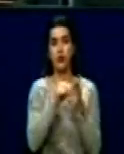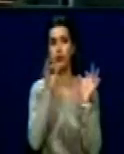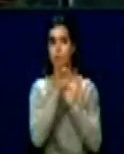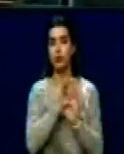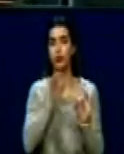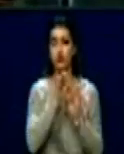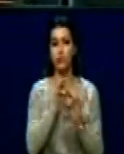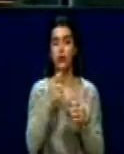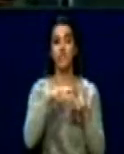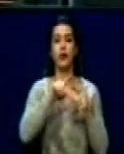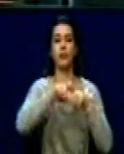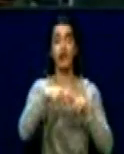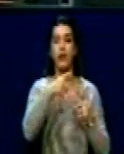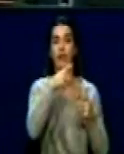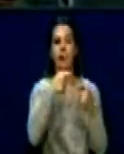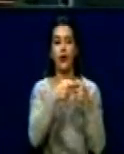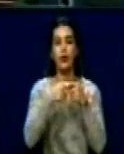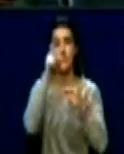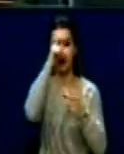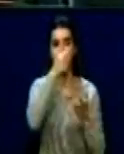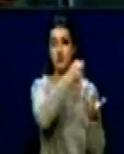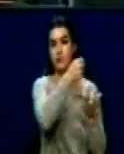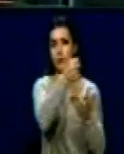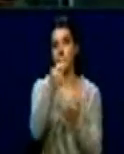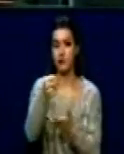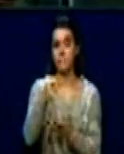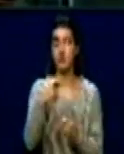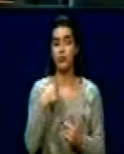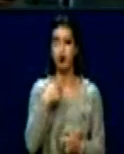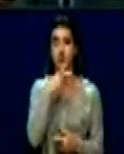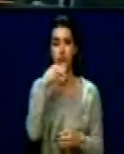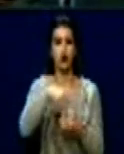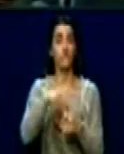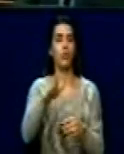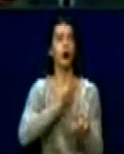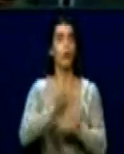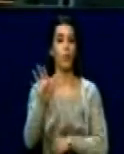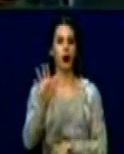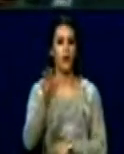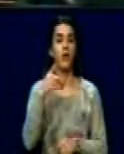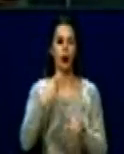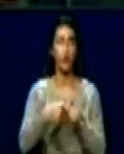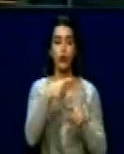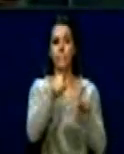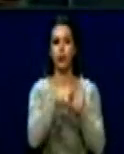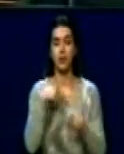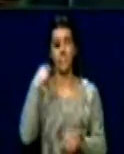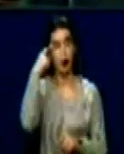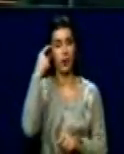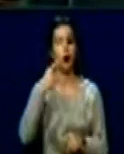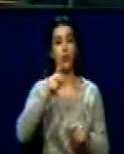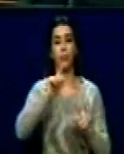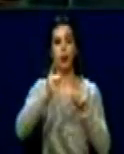i asociacionit të cilin kërkohet nga ju sa merr tani. Ne do ta votojmë kundër këtë buxhet dhe mendojmë që edhe në